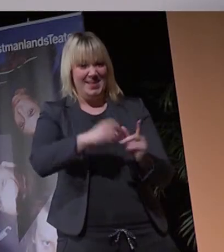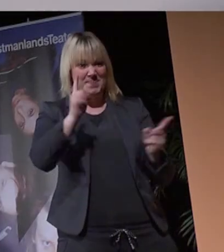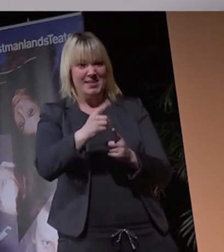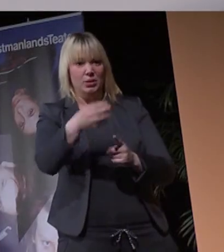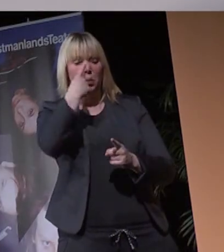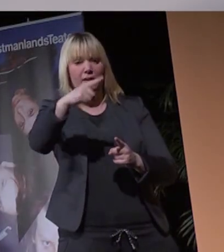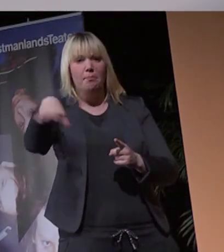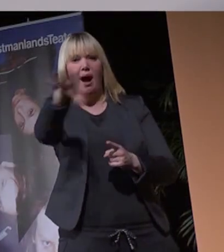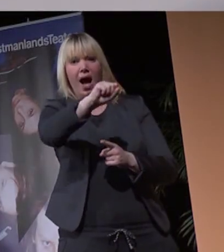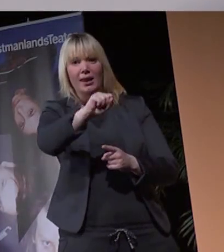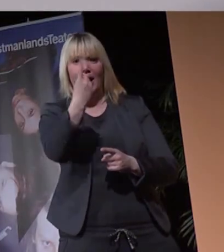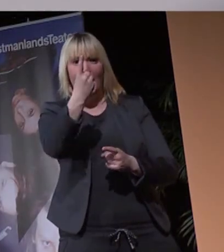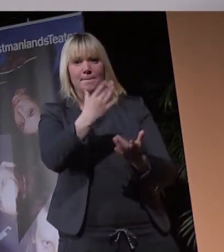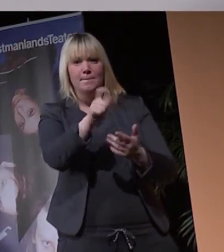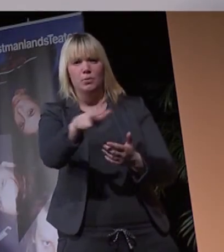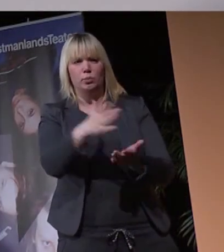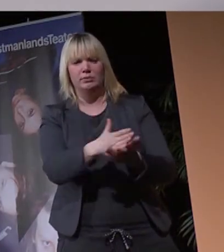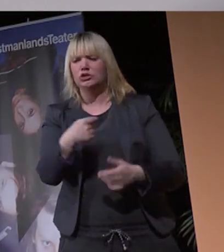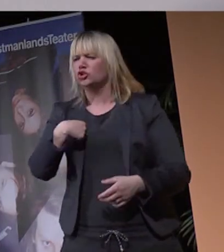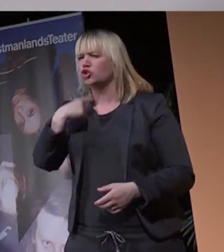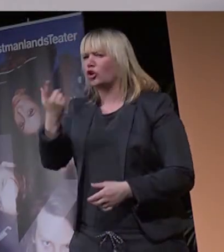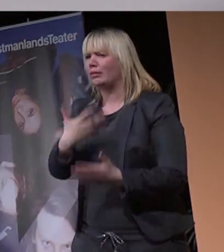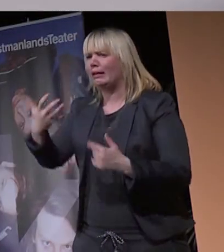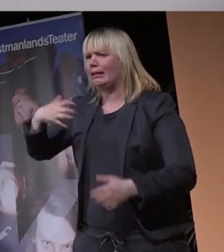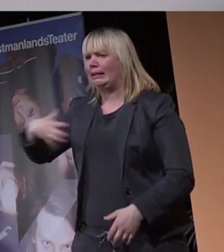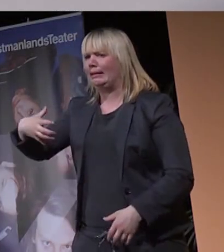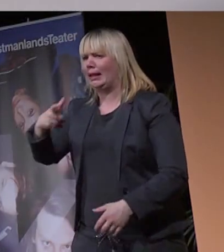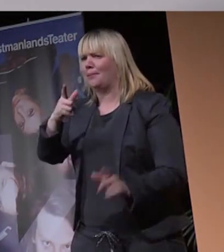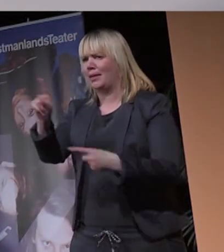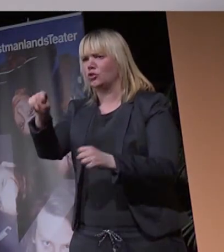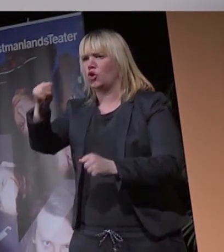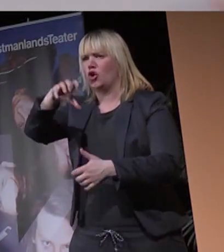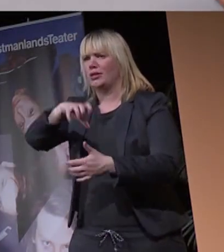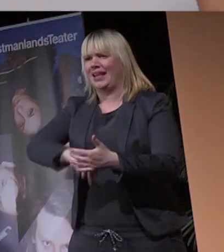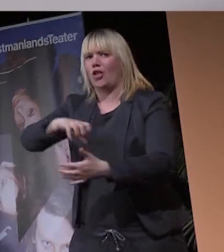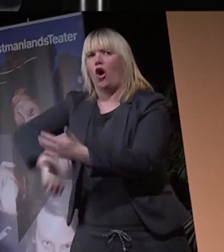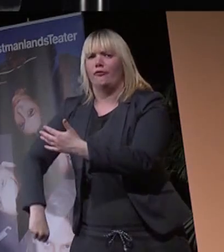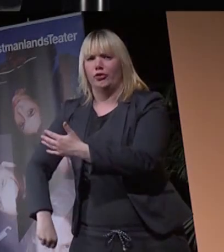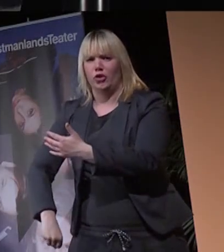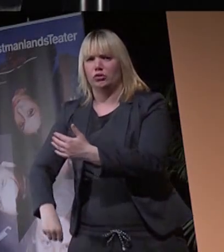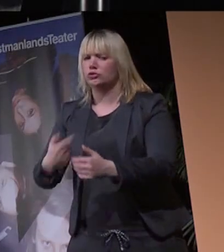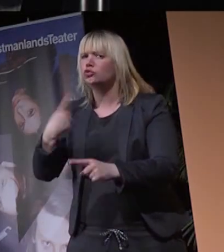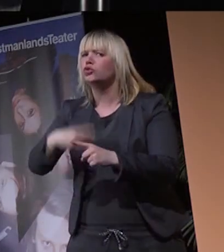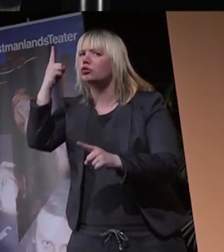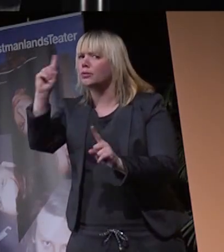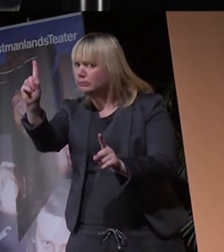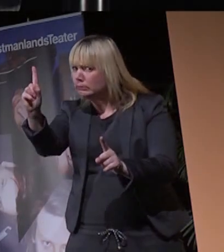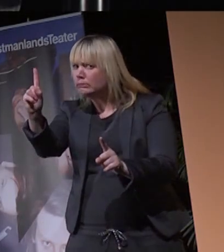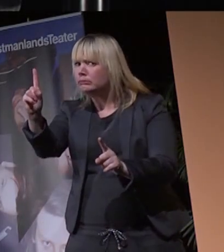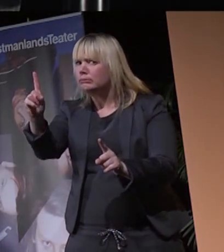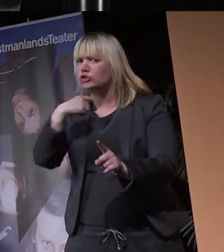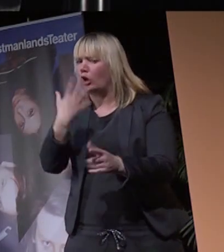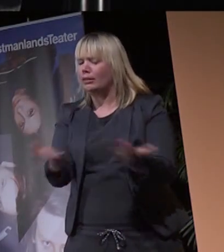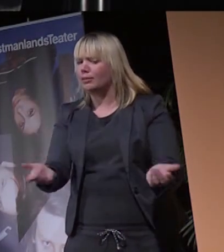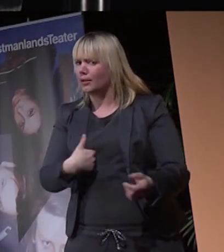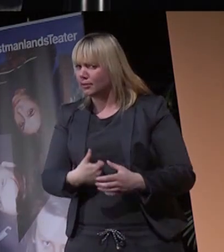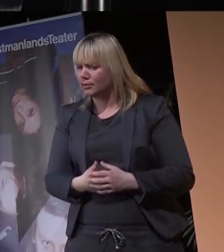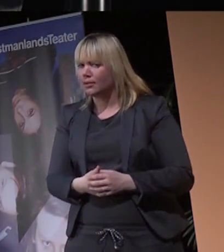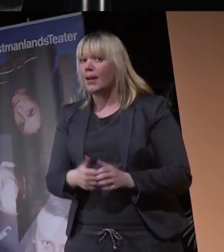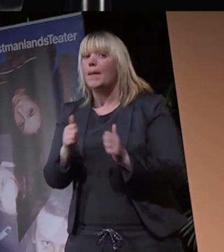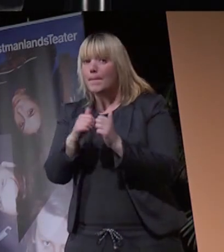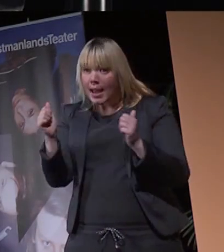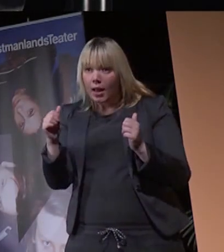som brinner för att... filantropi helt enkelt, som brinner för att investera i konst och kultur, att det finns möjligheter för det och skapa så goda förutsättningar som möjligt.